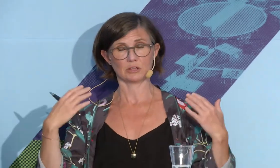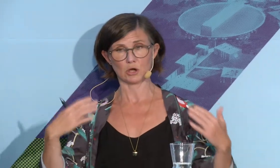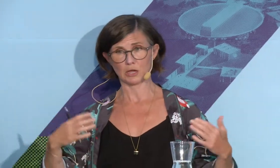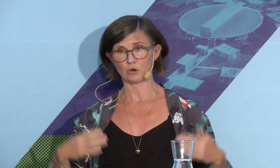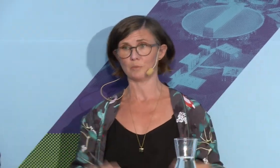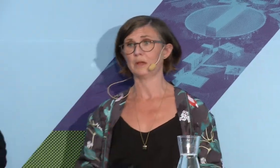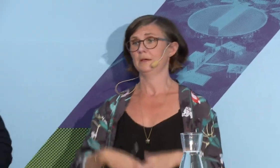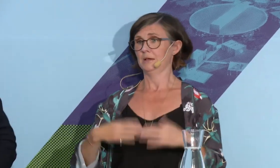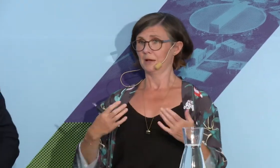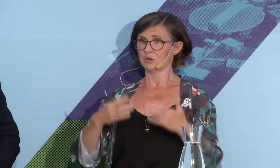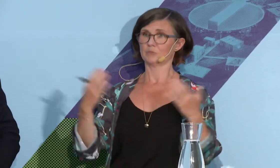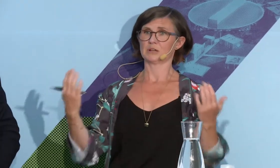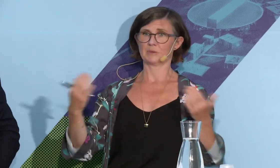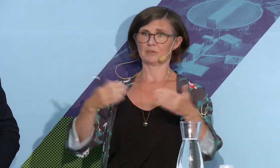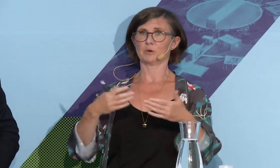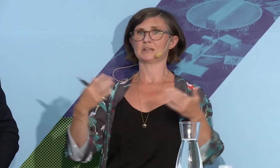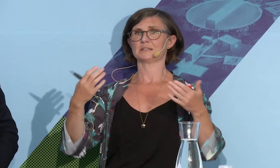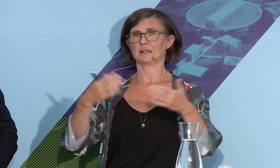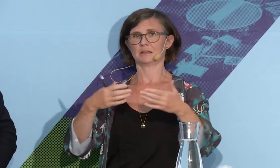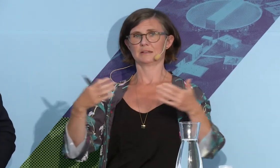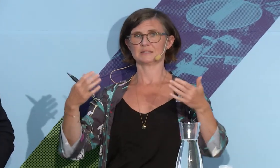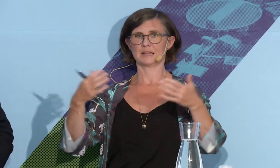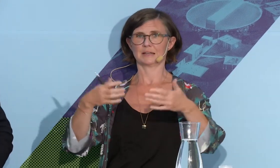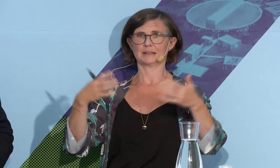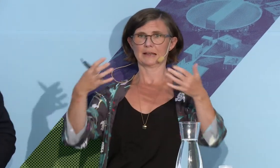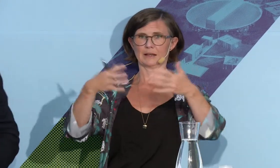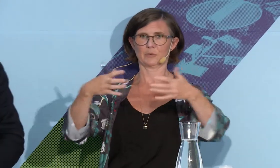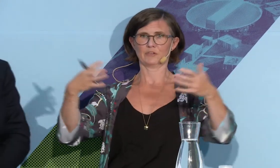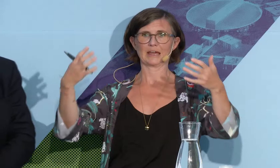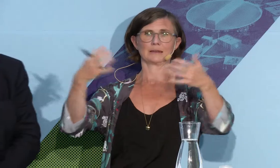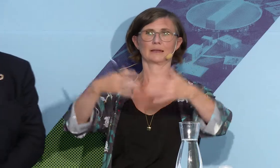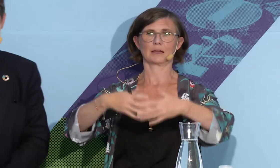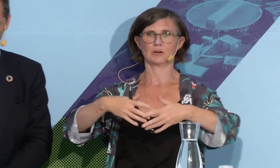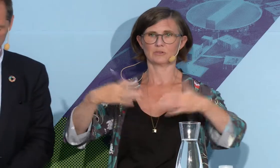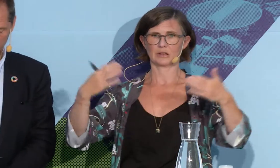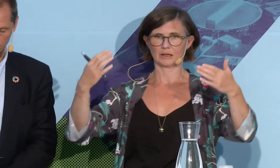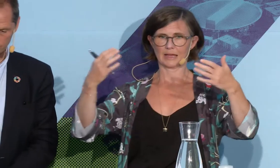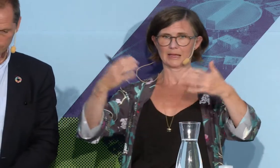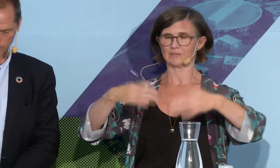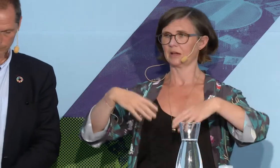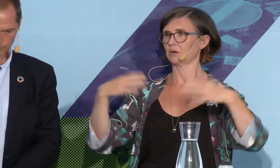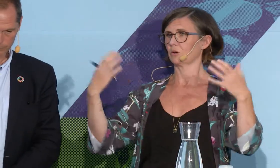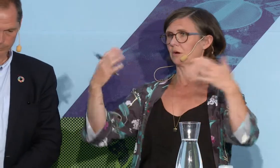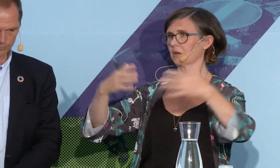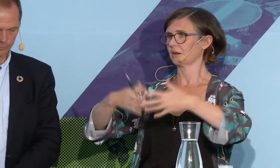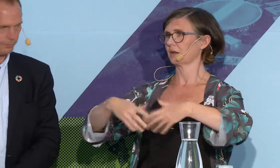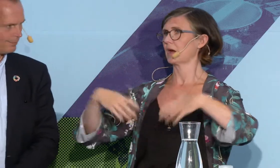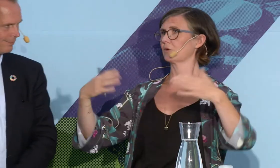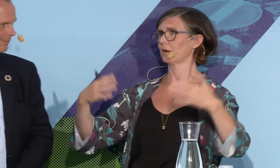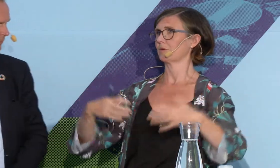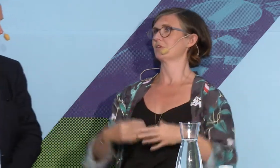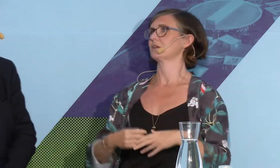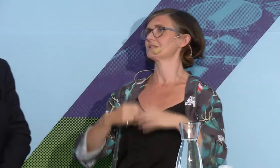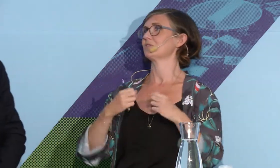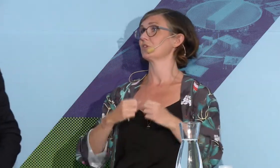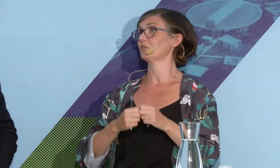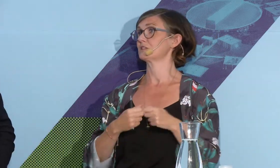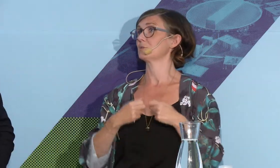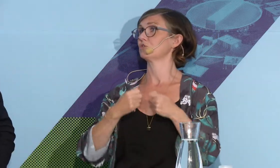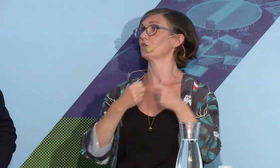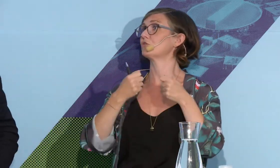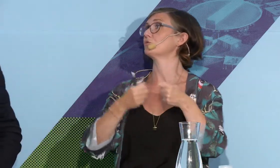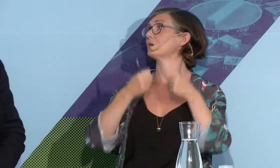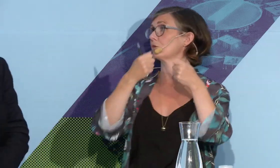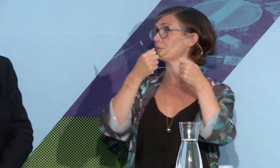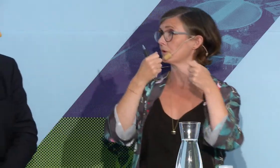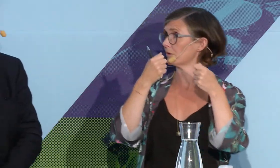det. Börjar vi inte jaga dem, ja, men då hamnar vi bara i ständigt gnällande på förändringar av regelverk och lagändringar och det med det fjärde, istället för att